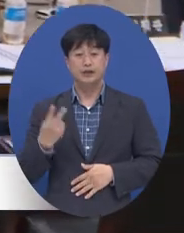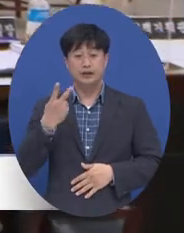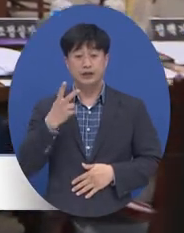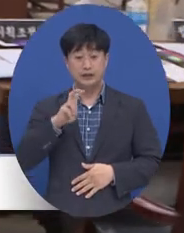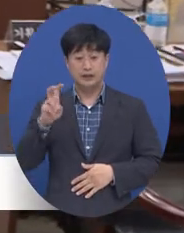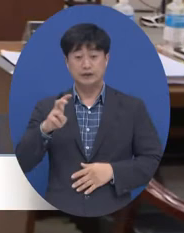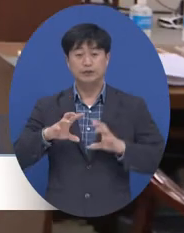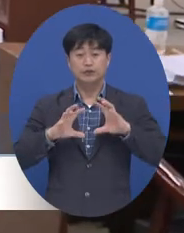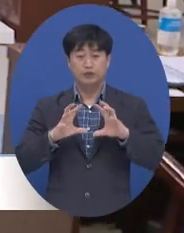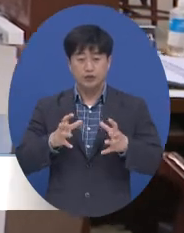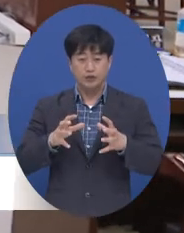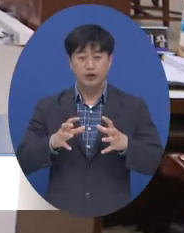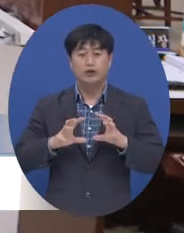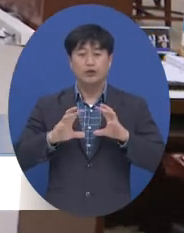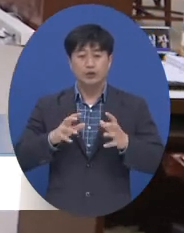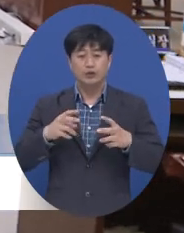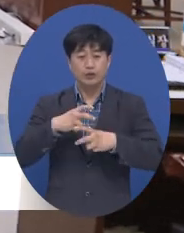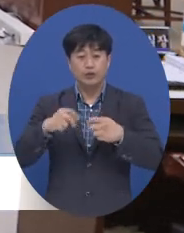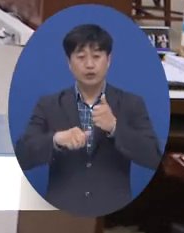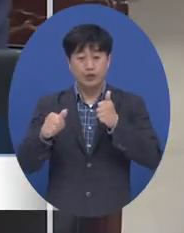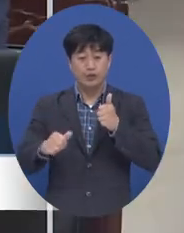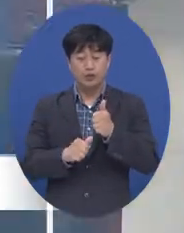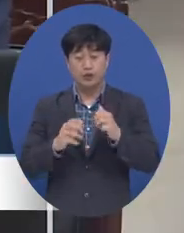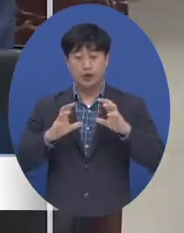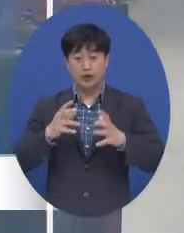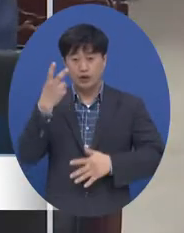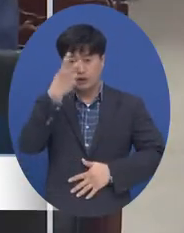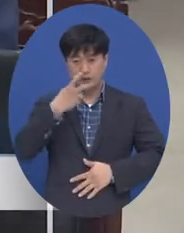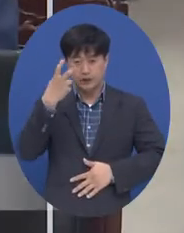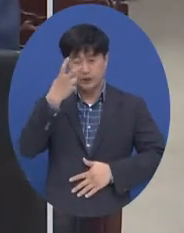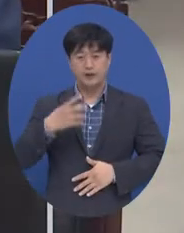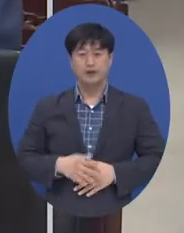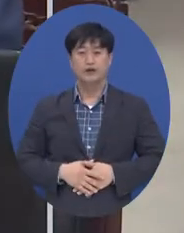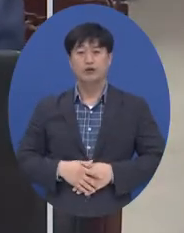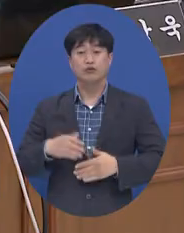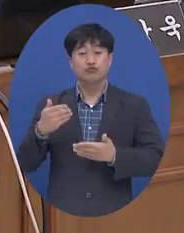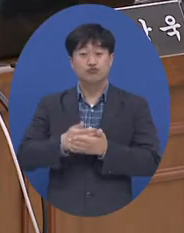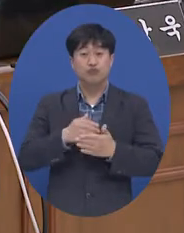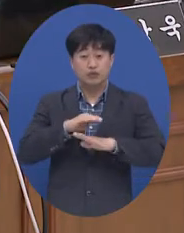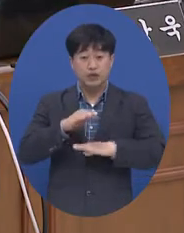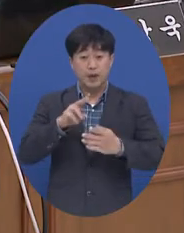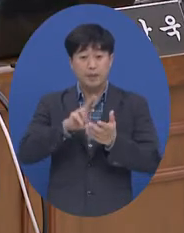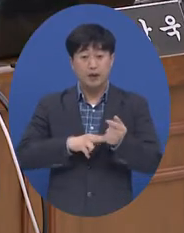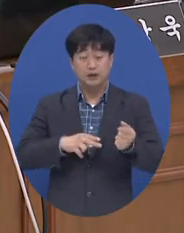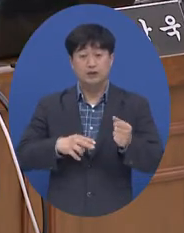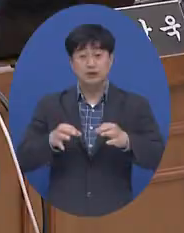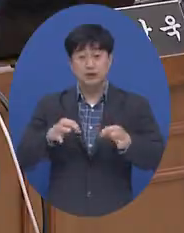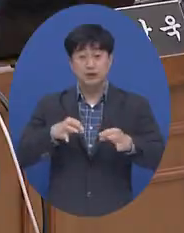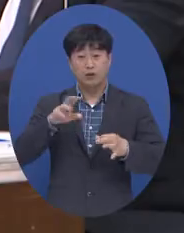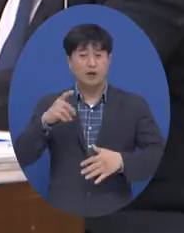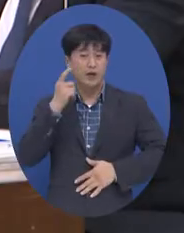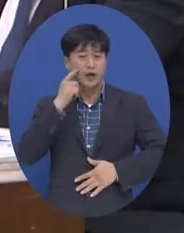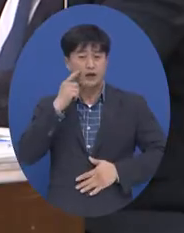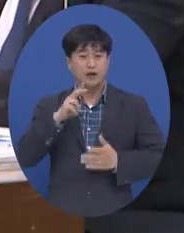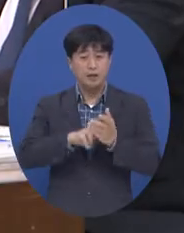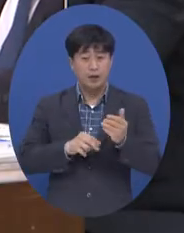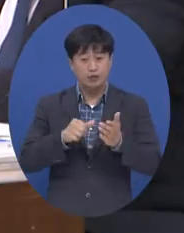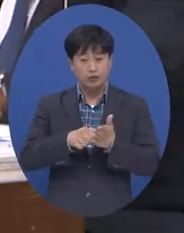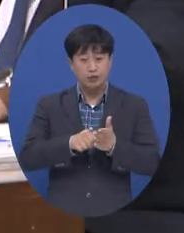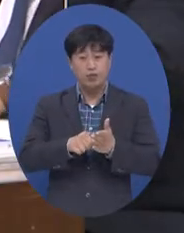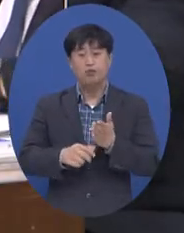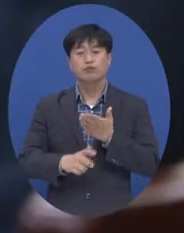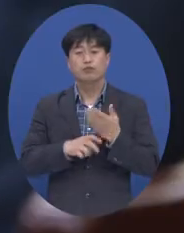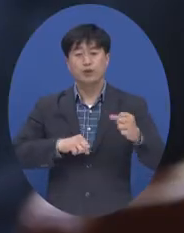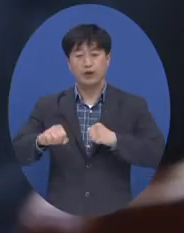2020 국회 국토교통위원회 경기도 국정감사. 중고차 판매 시장의 허위 매물과 같은 불법행위 개선을